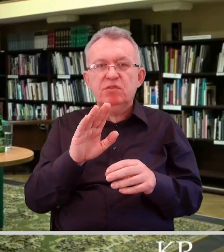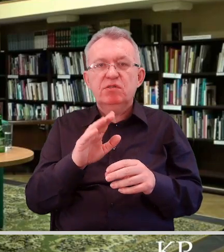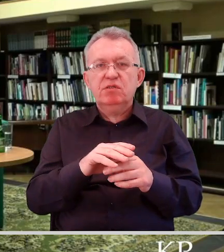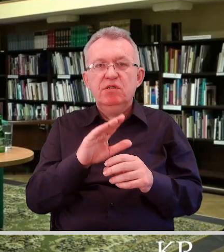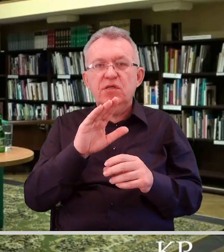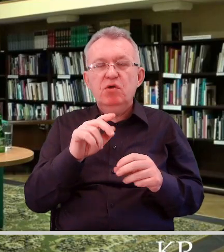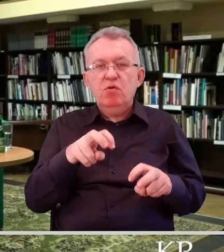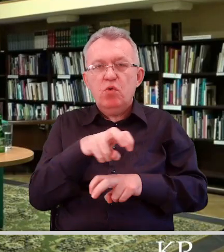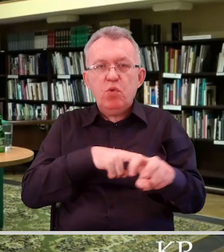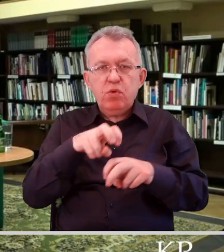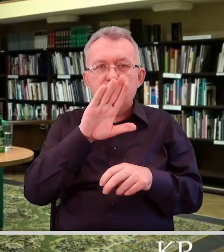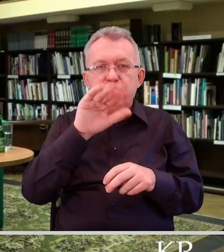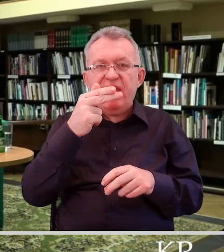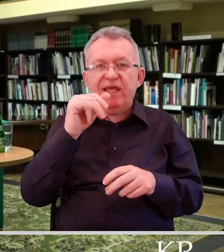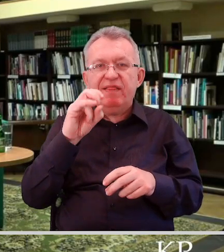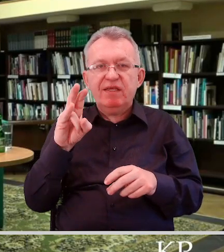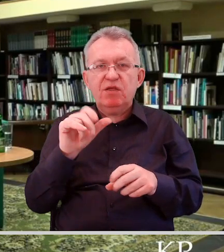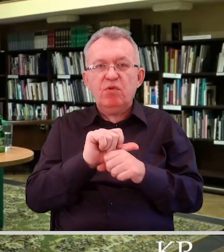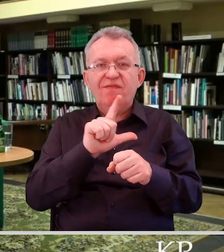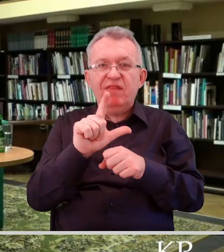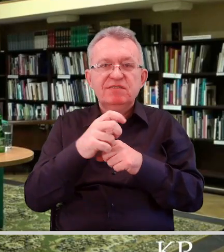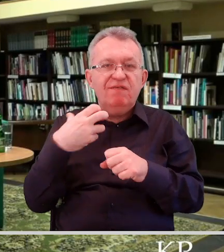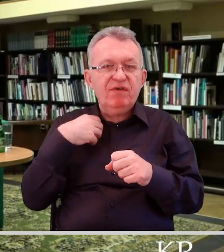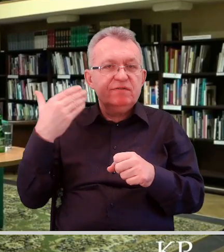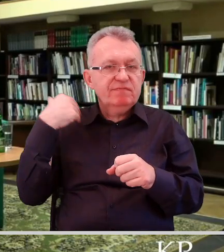beginek i takich kobiet, które w XII wieku